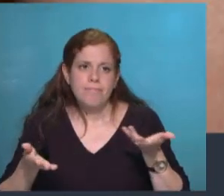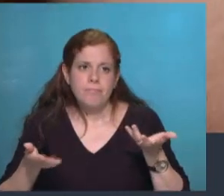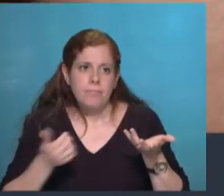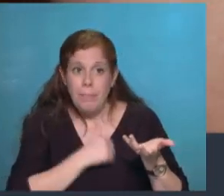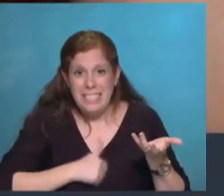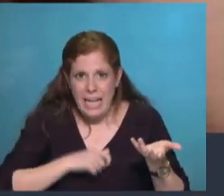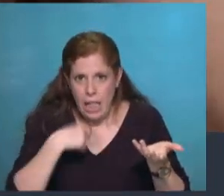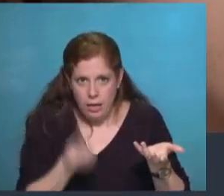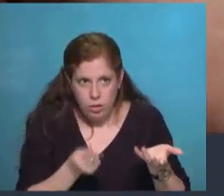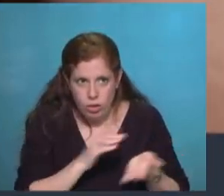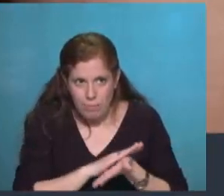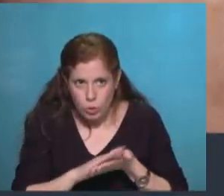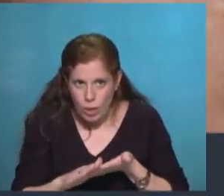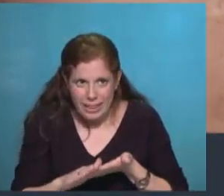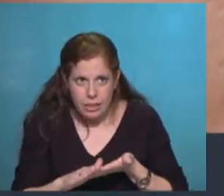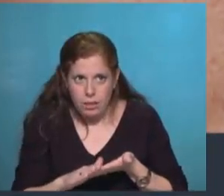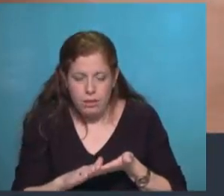מצטערת להגיד את זה, שזה פשוט